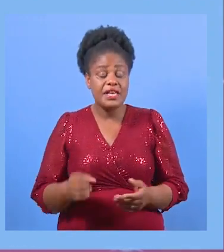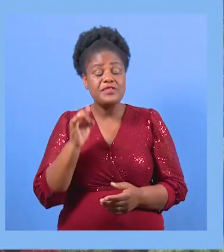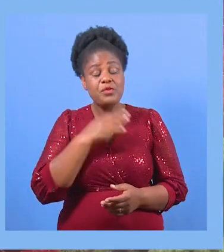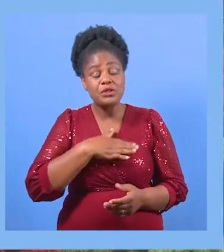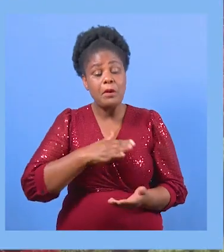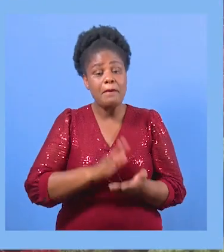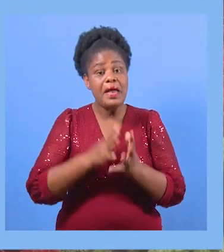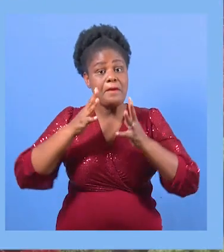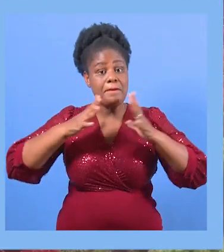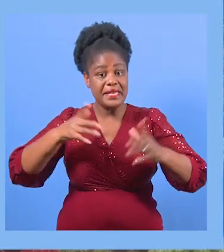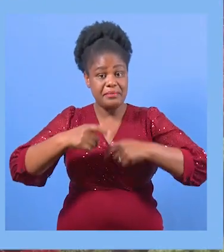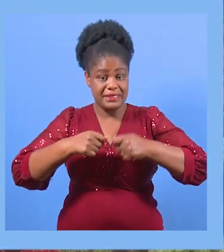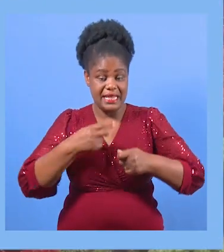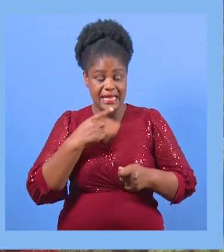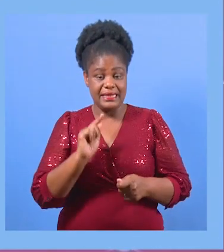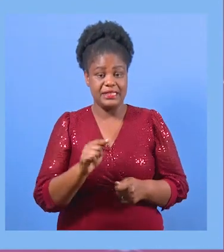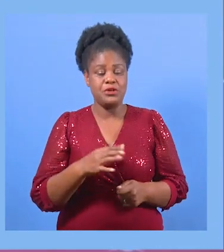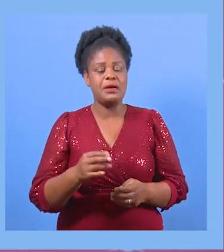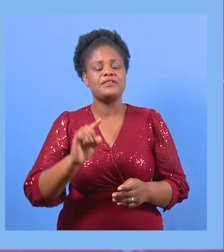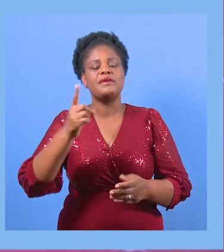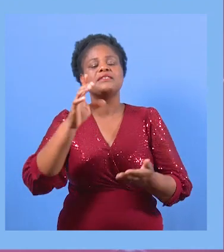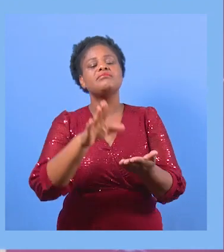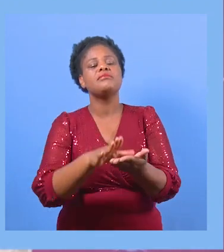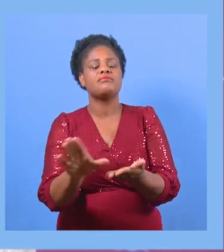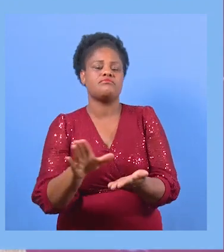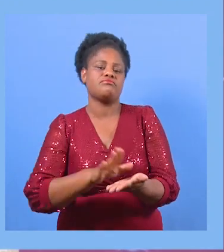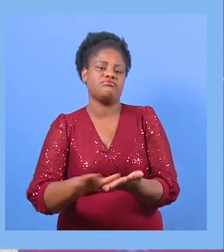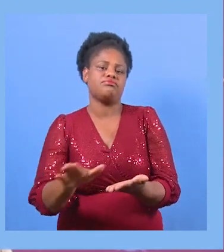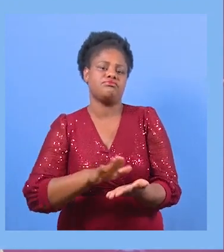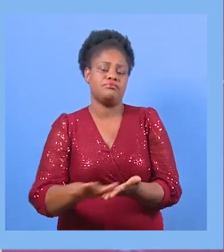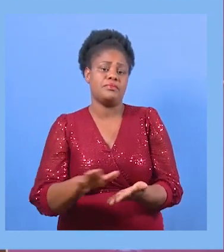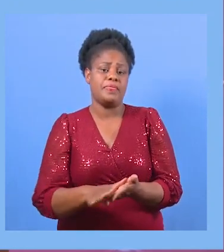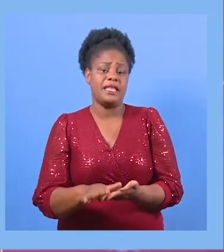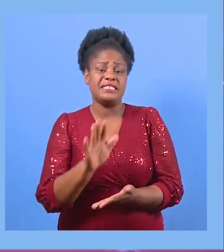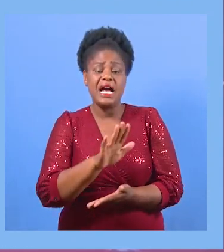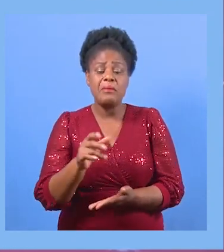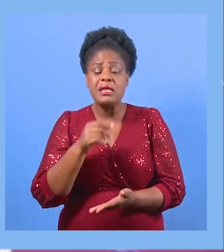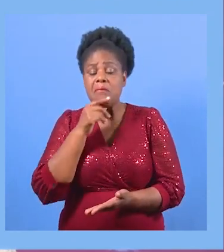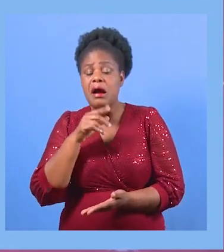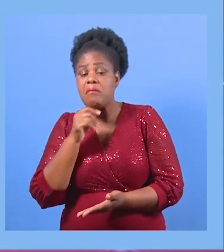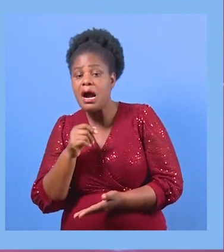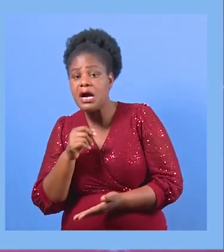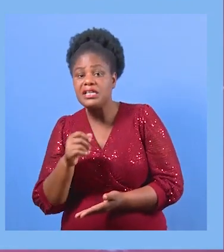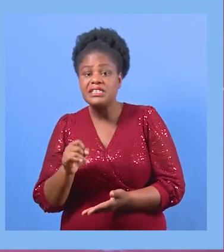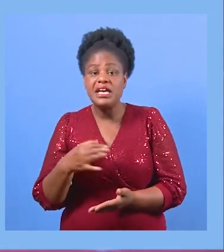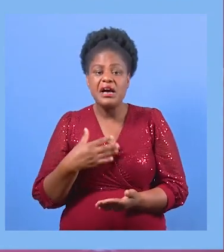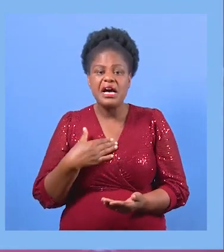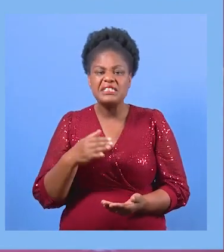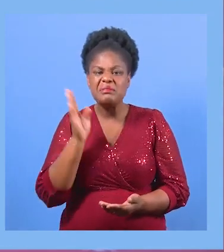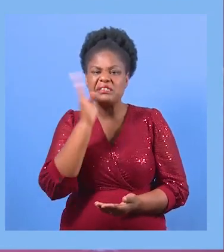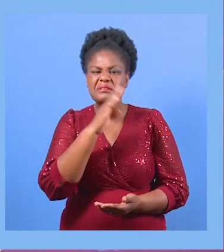roora, imi babavo kuna vamwewo vana baba vari kutengera vasikana vavo masmell house avo,